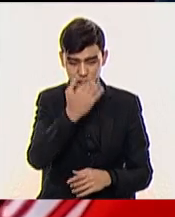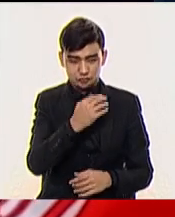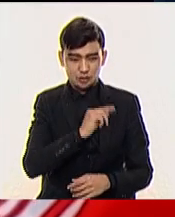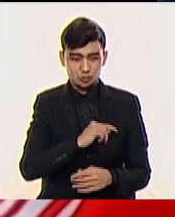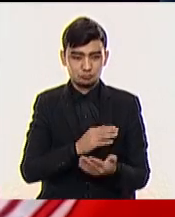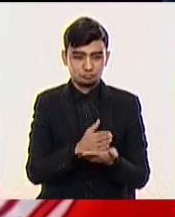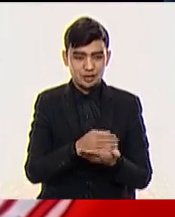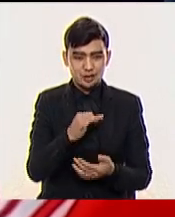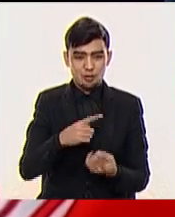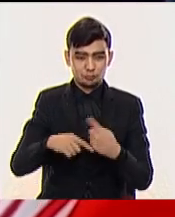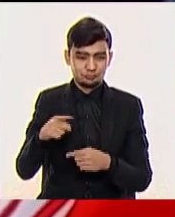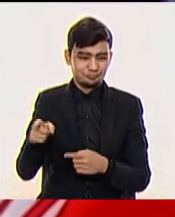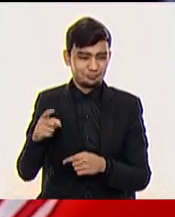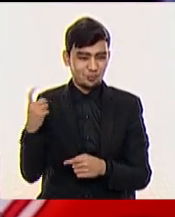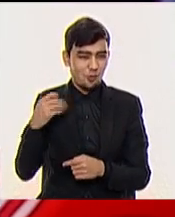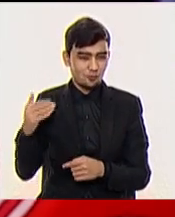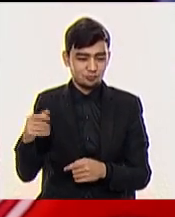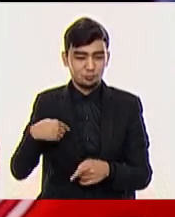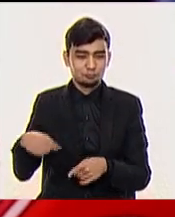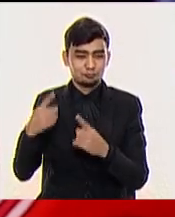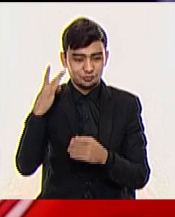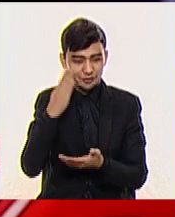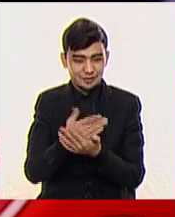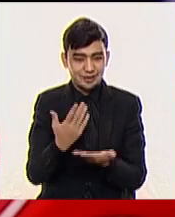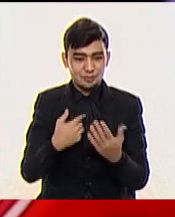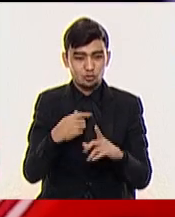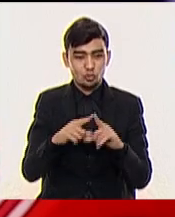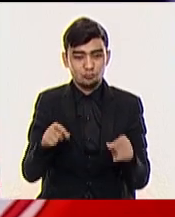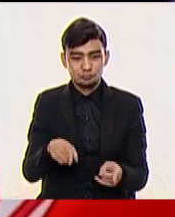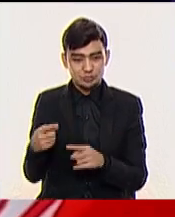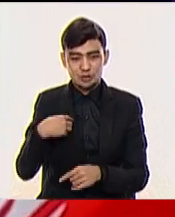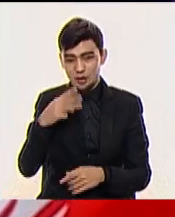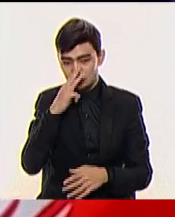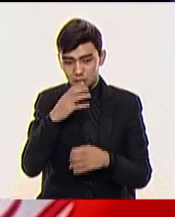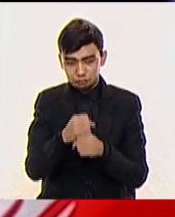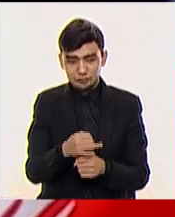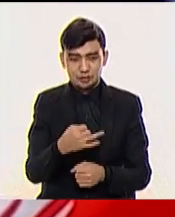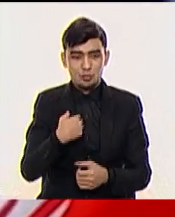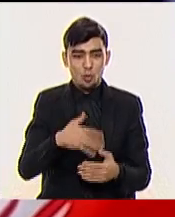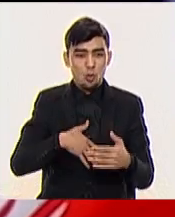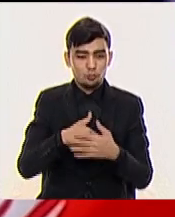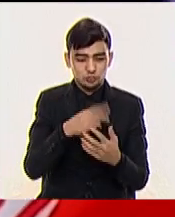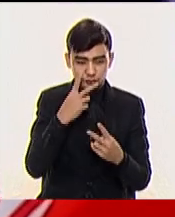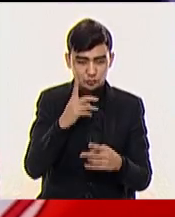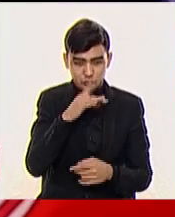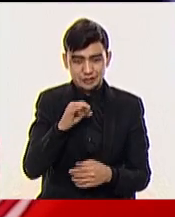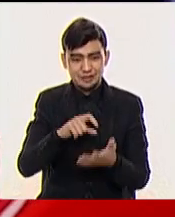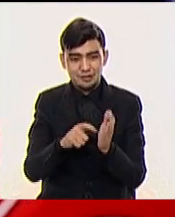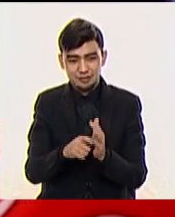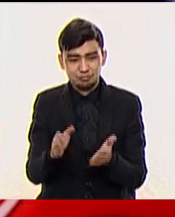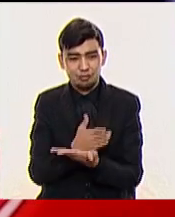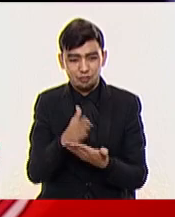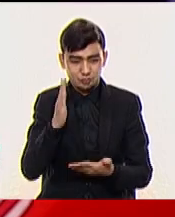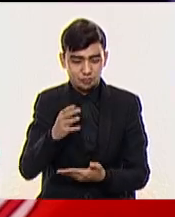продвинуть частный бизнес. Но если мы перейдем в ту школу, нам сократят зарплату. Мы не увидим и своих отпускных. Классы расформируют, так как в